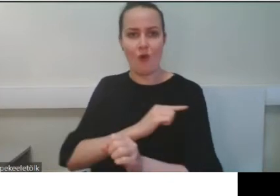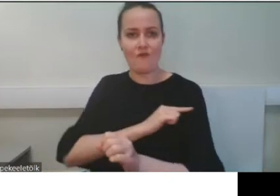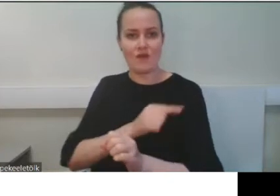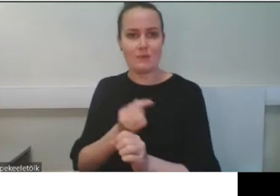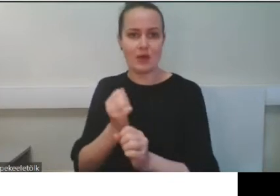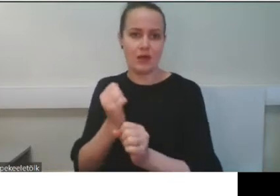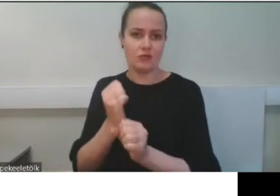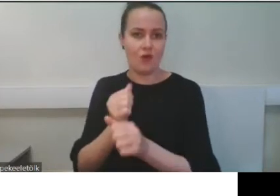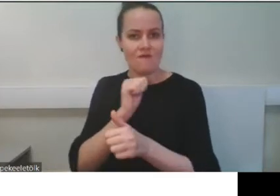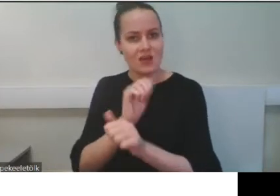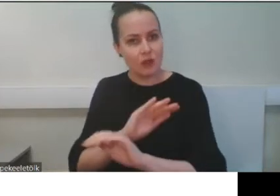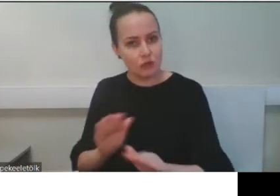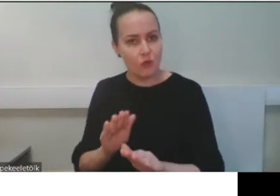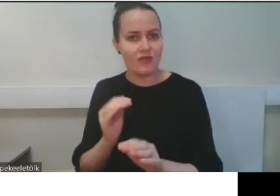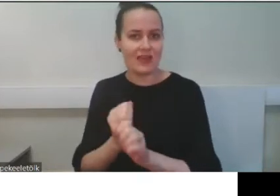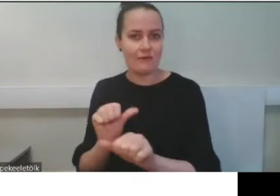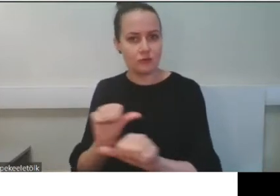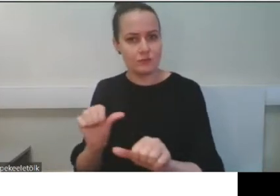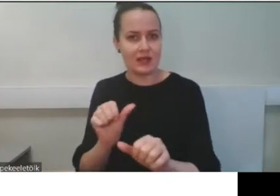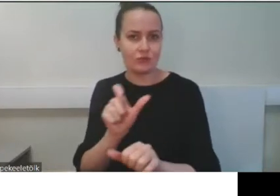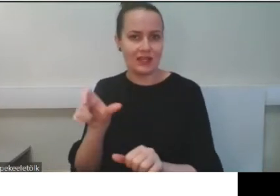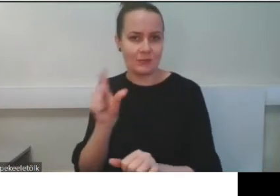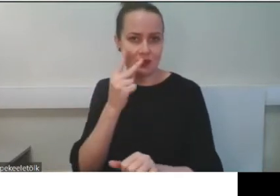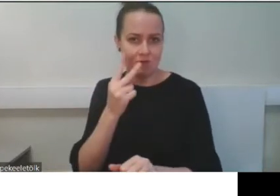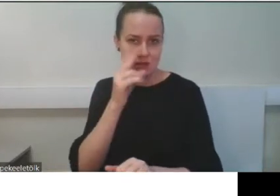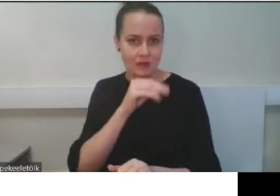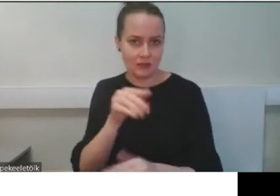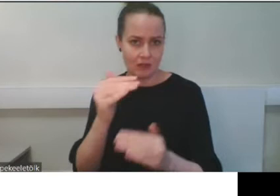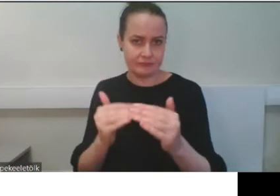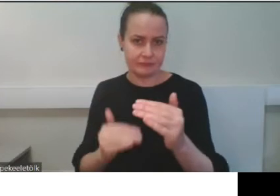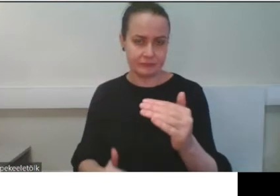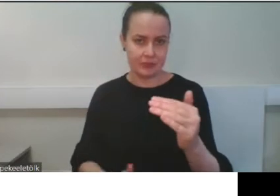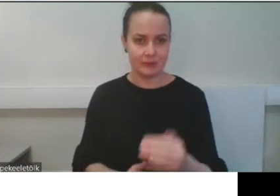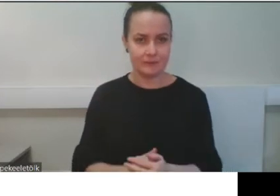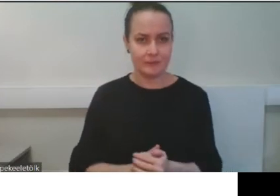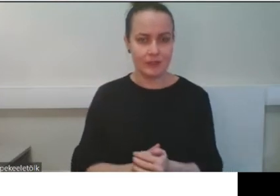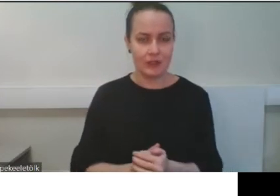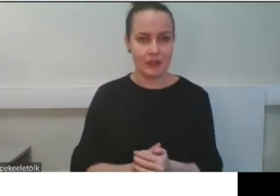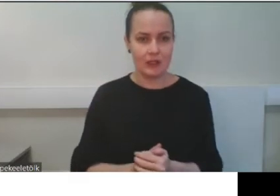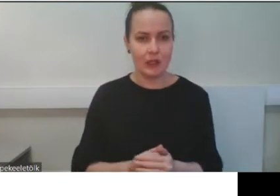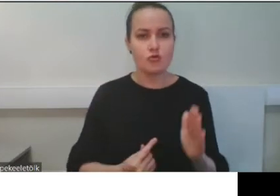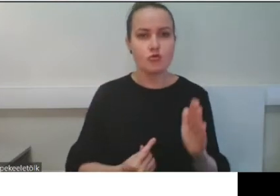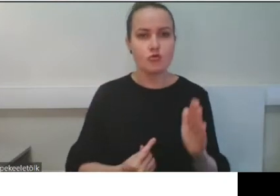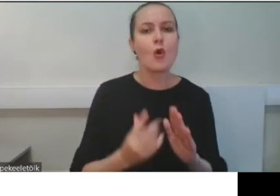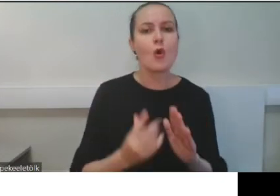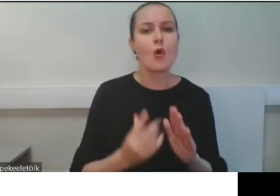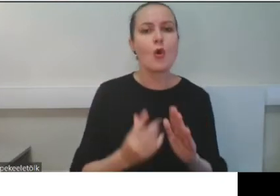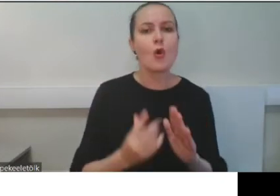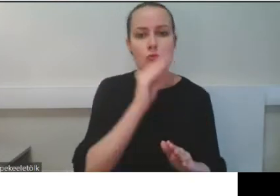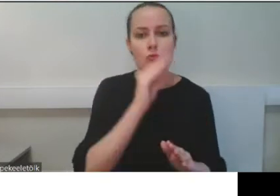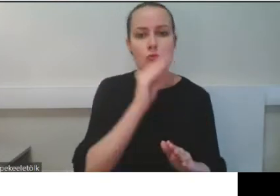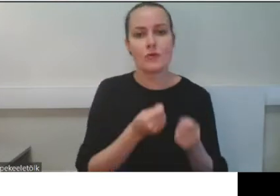Eestis keskmiselt töötuse määr eelmine aasta oluliselt kasvas, et see kasv oli kõiki sihtgruppe